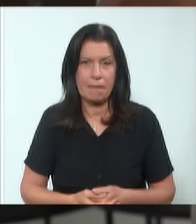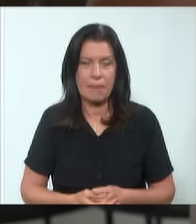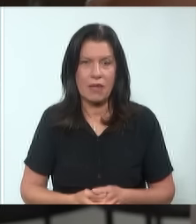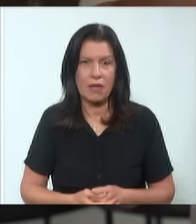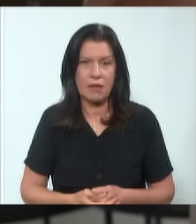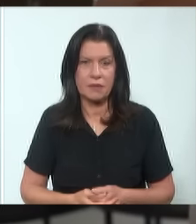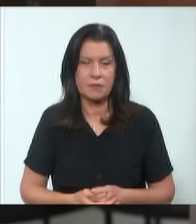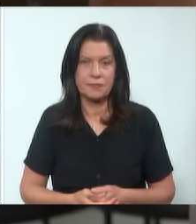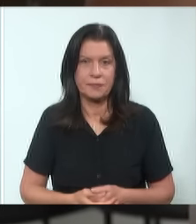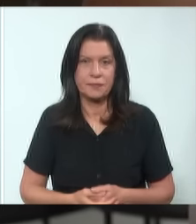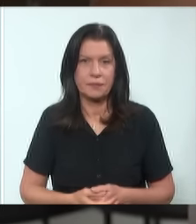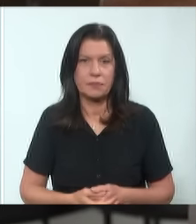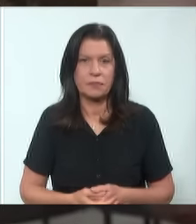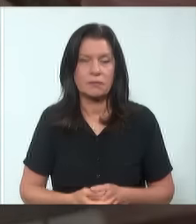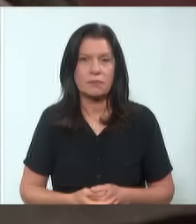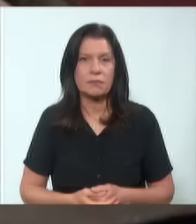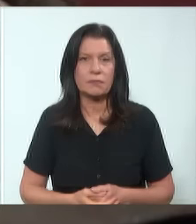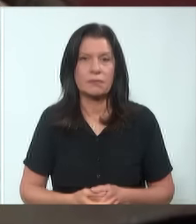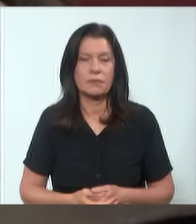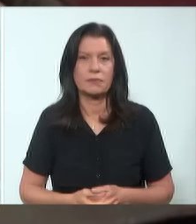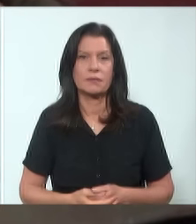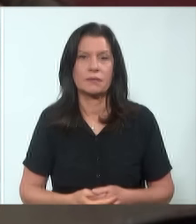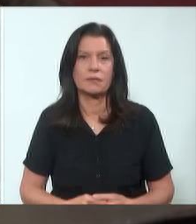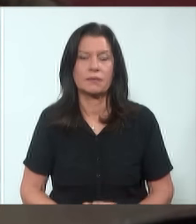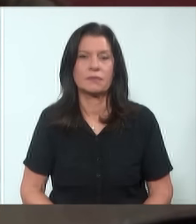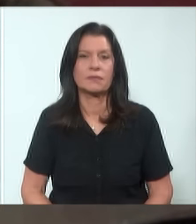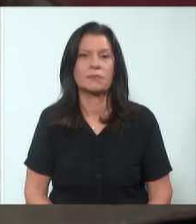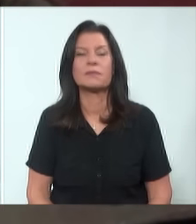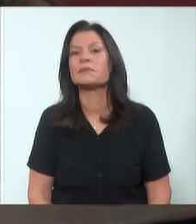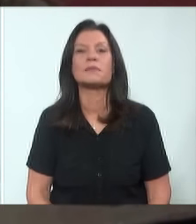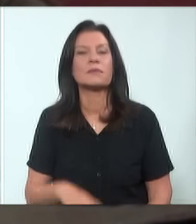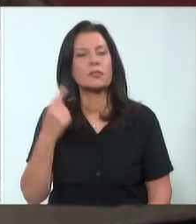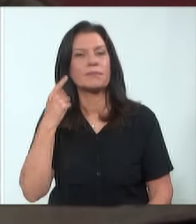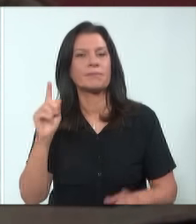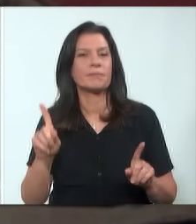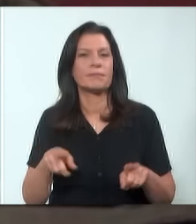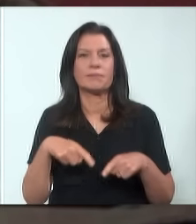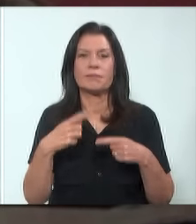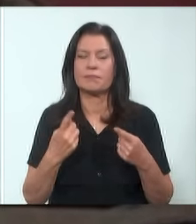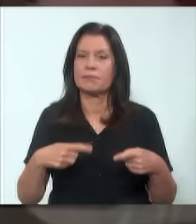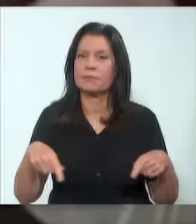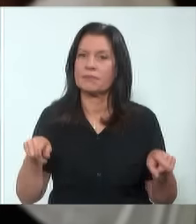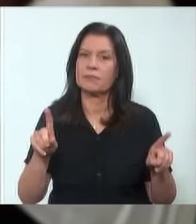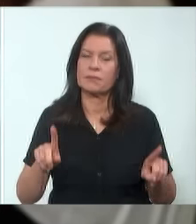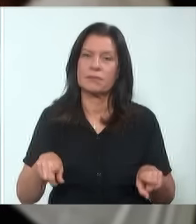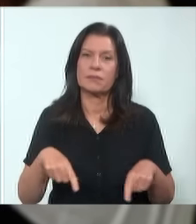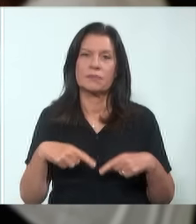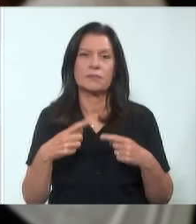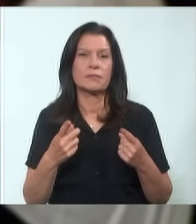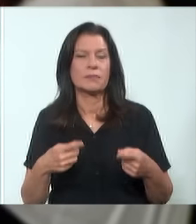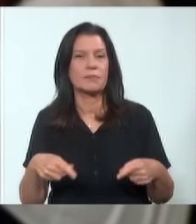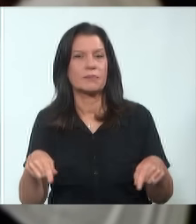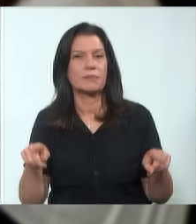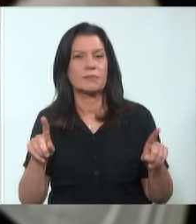ומה נסגר עם הזמן הזה שעובר כל כך לאט? כי עובר